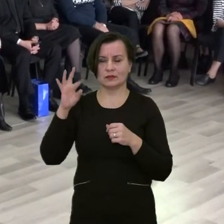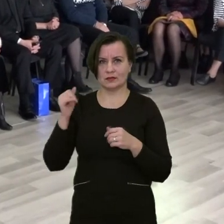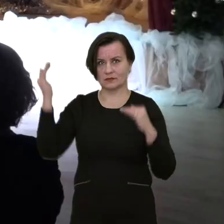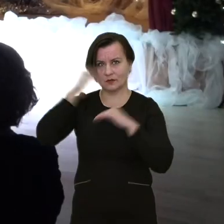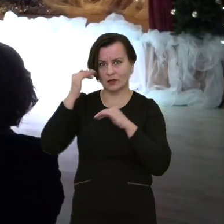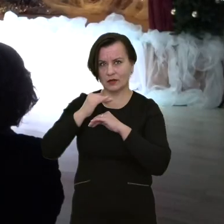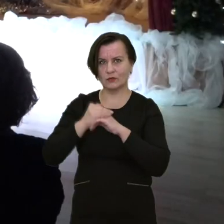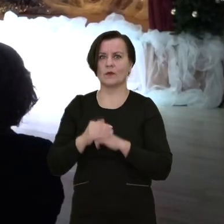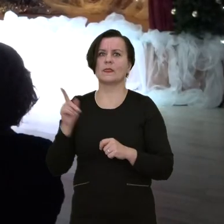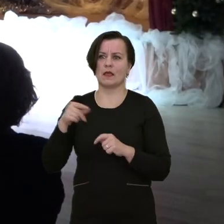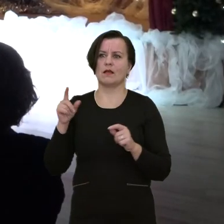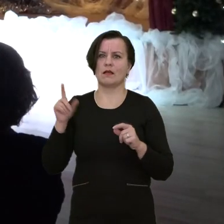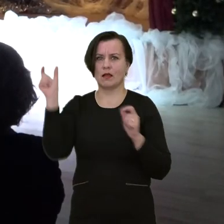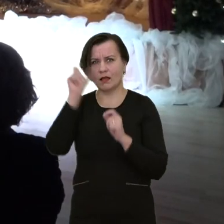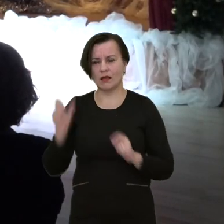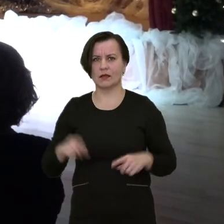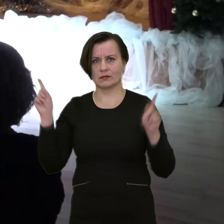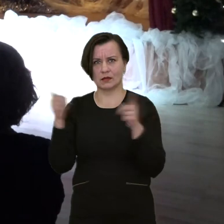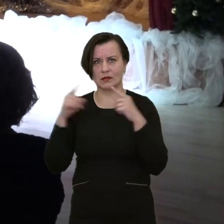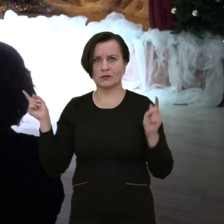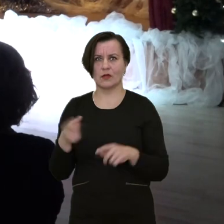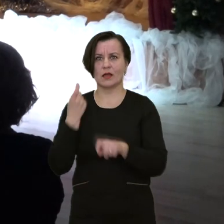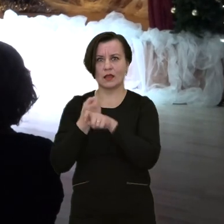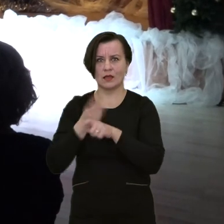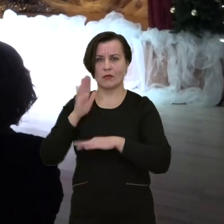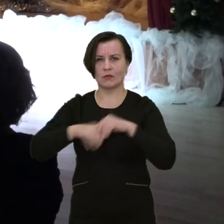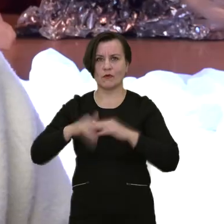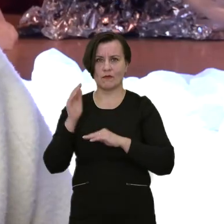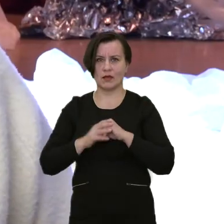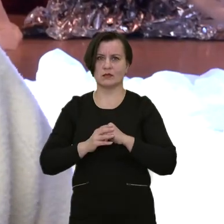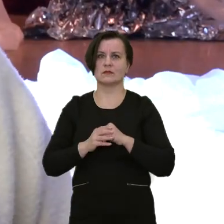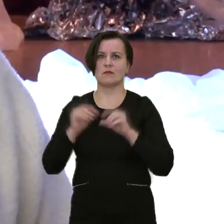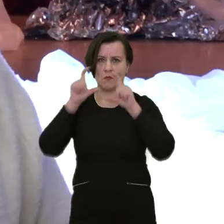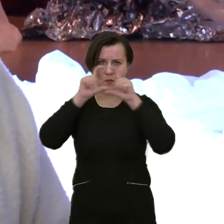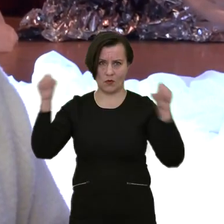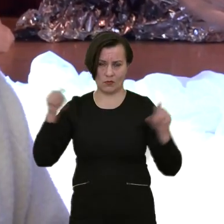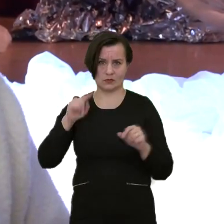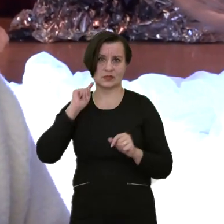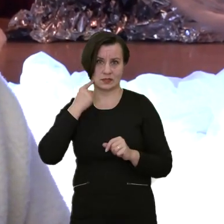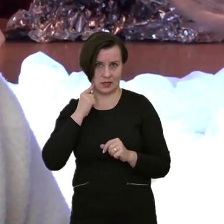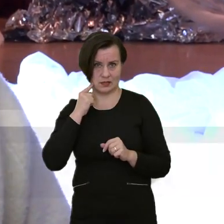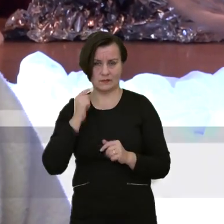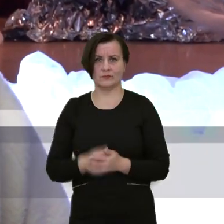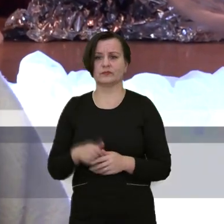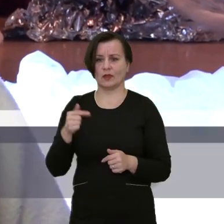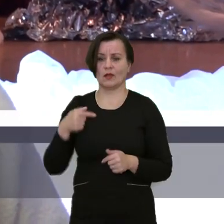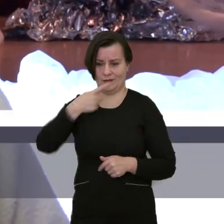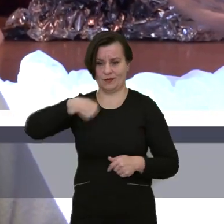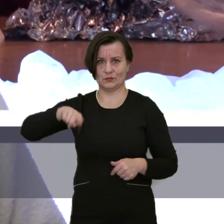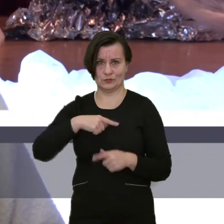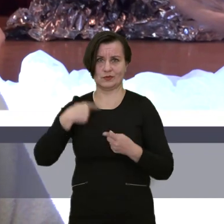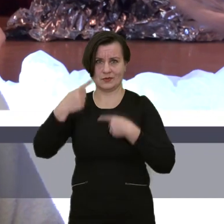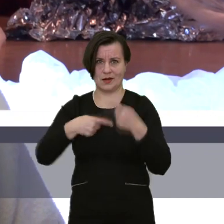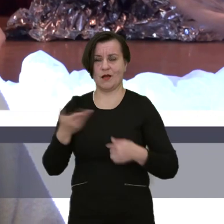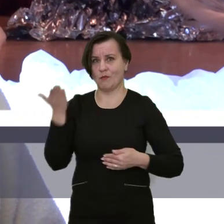muziką, dainomis ir eilėmis Kėdainių profesinio rengimo centro salėje. Čia mūsų tradicinė popietė